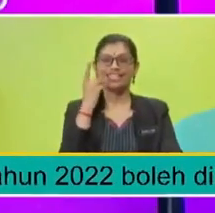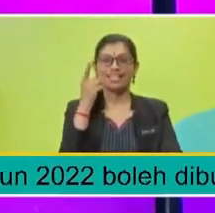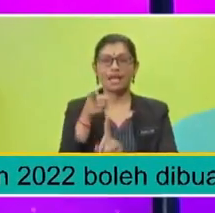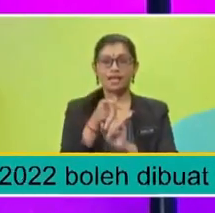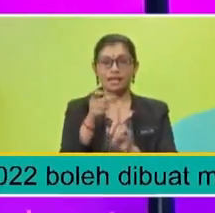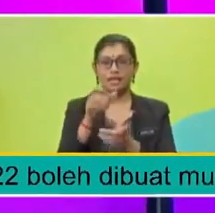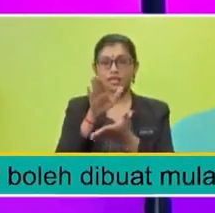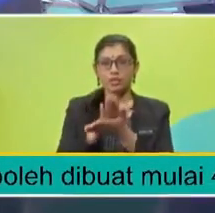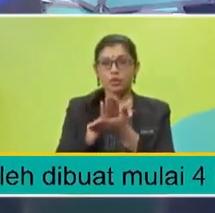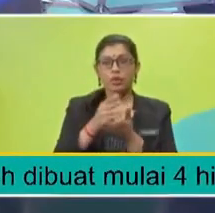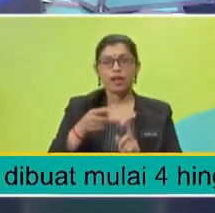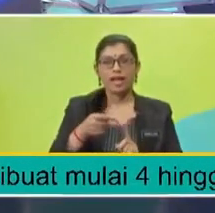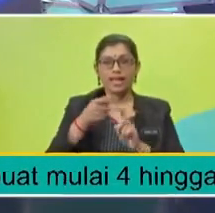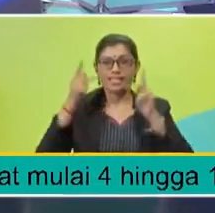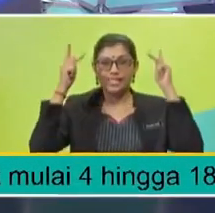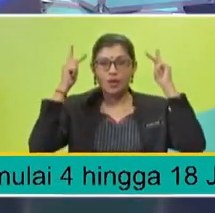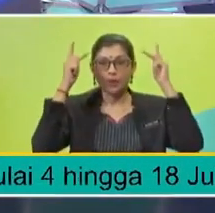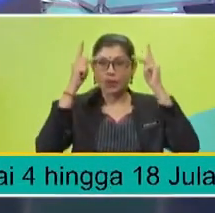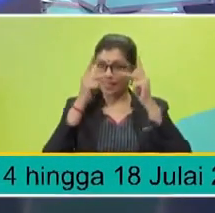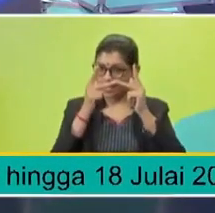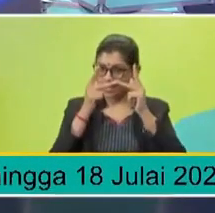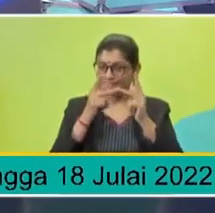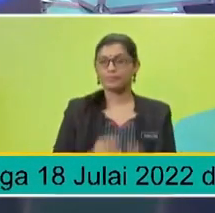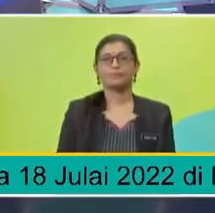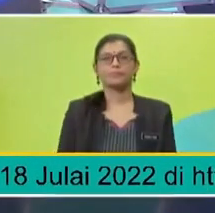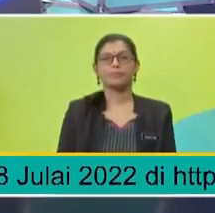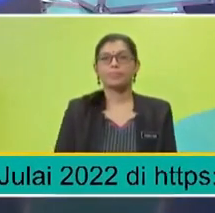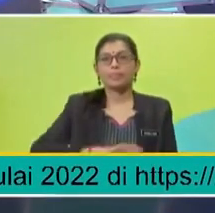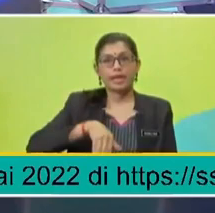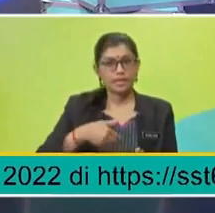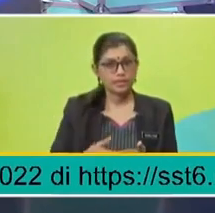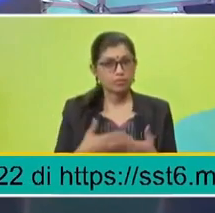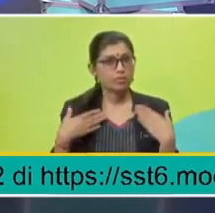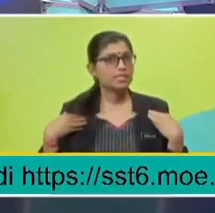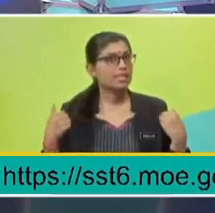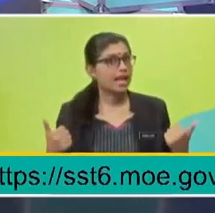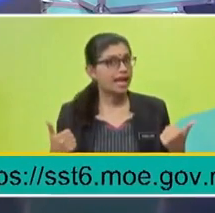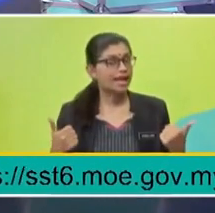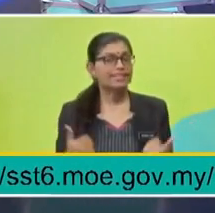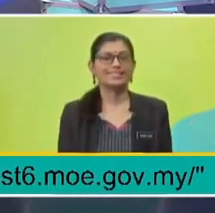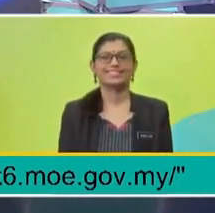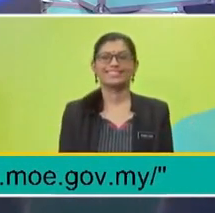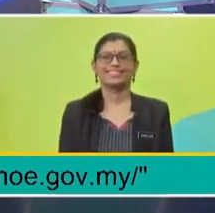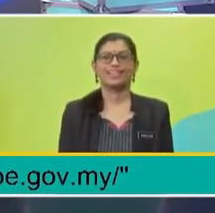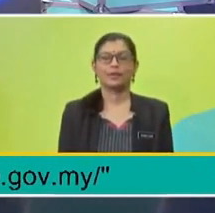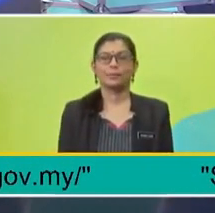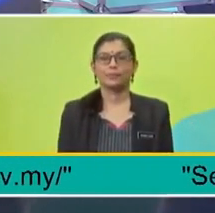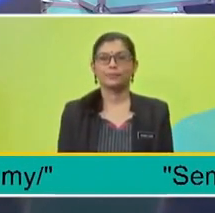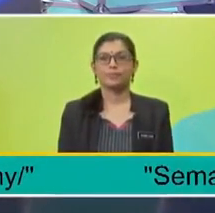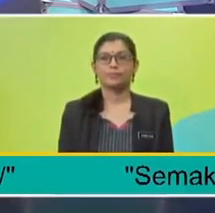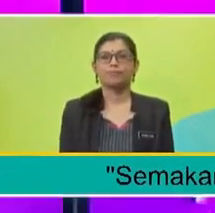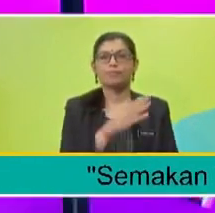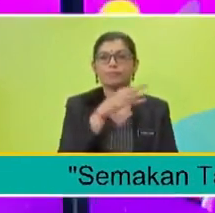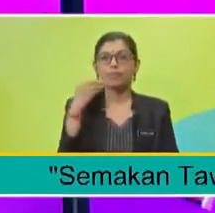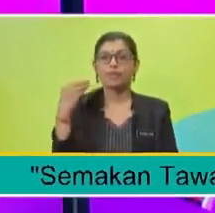Kuantan Pahang Assalamualaikum apa kabar kumsalam kelabai lazim bersama kami untuk hari ini dan kita